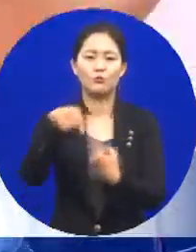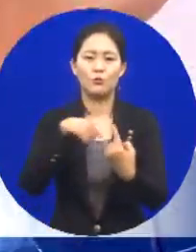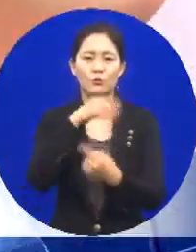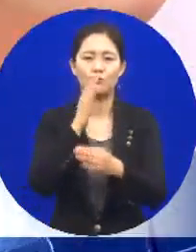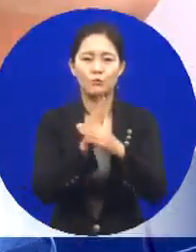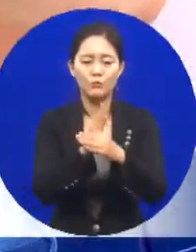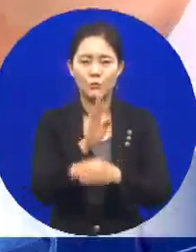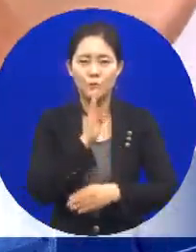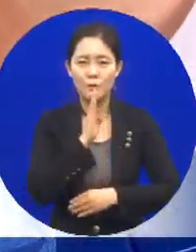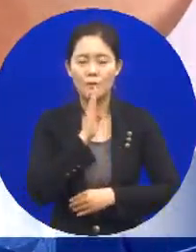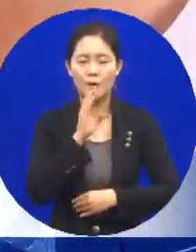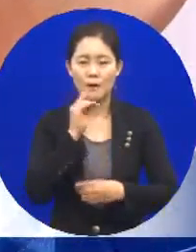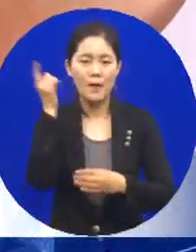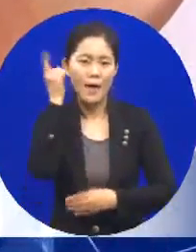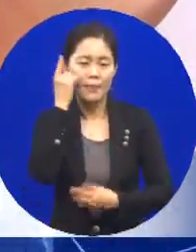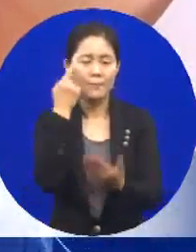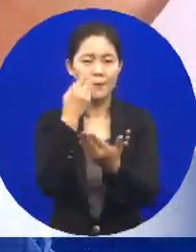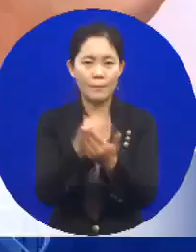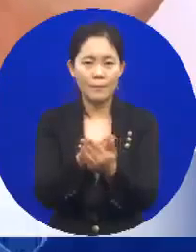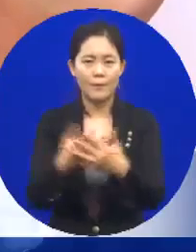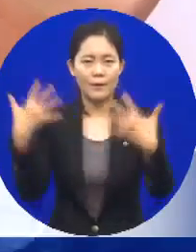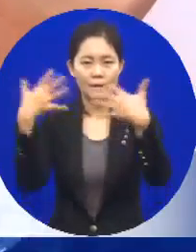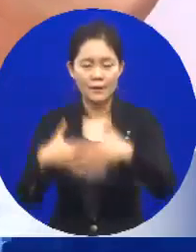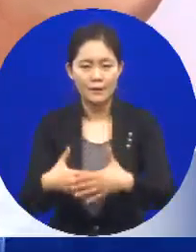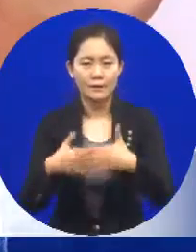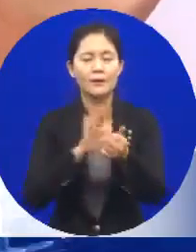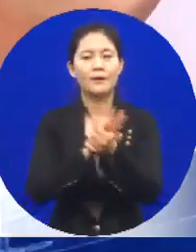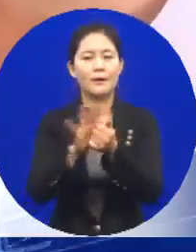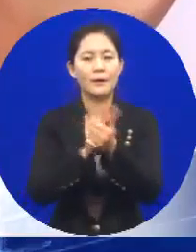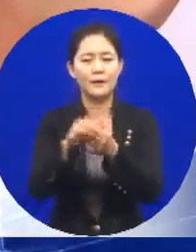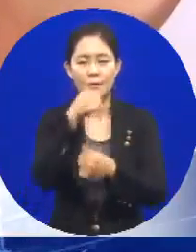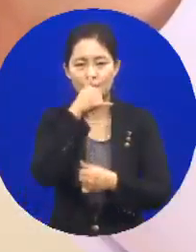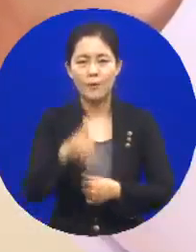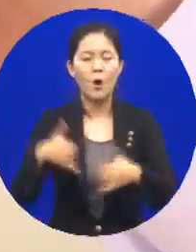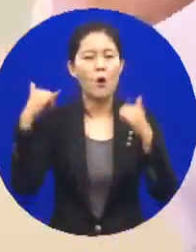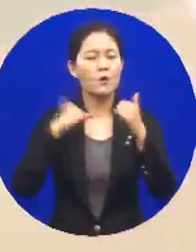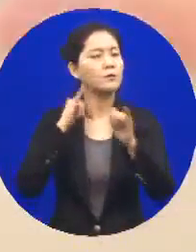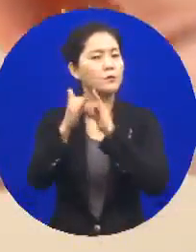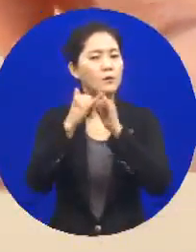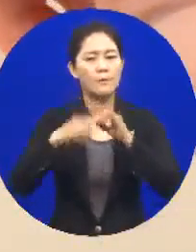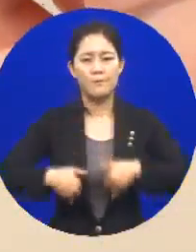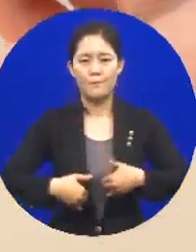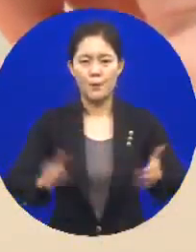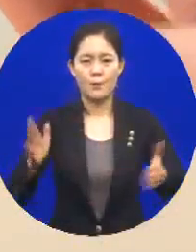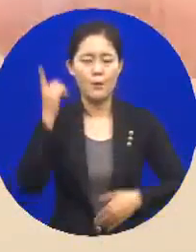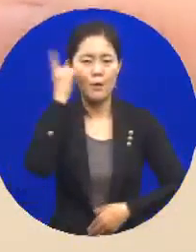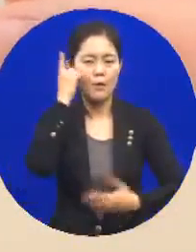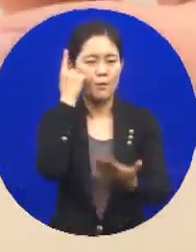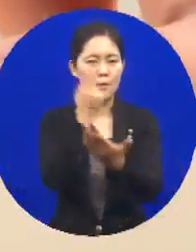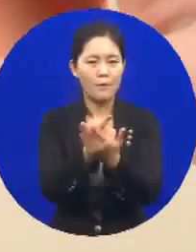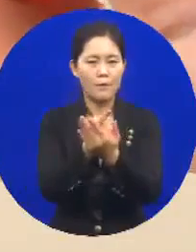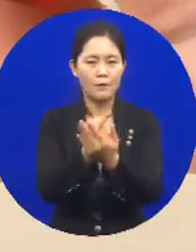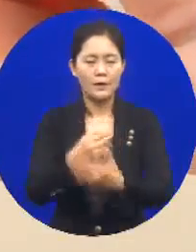있습니다. 용인시가 스마트폰 어플리케이션 업체와 제휴해 실시하는 서비스로 상담원을 거치지 않고 스마트폰 앱을